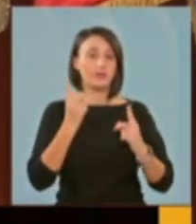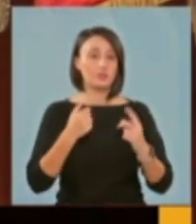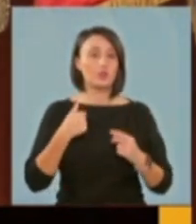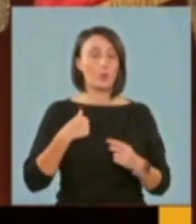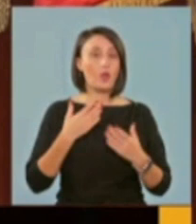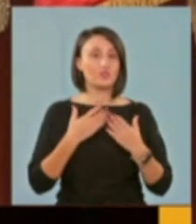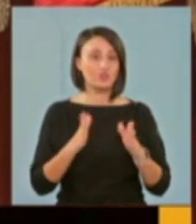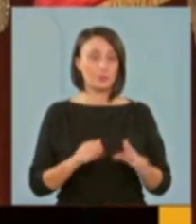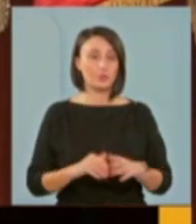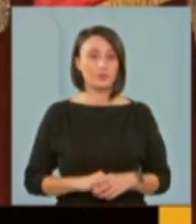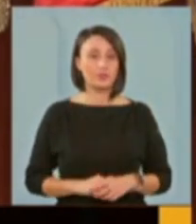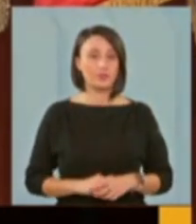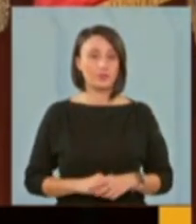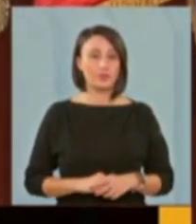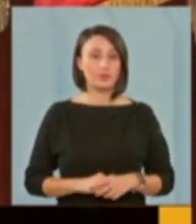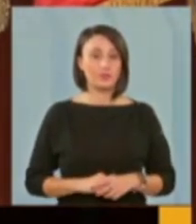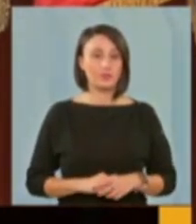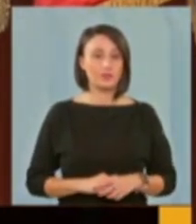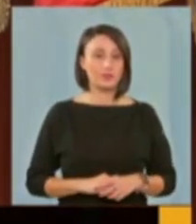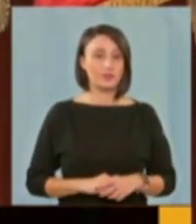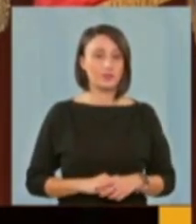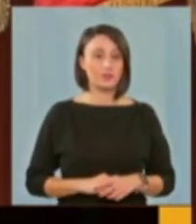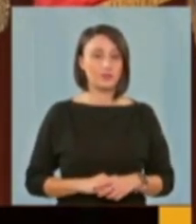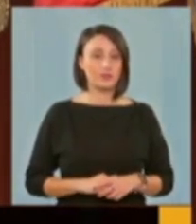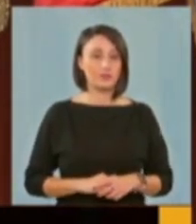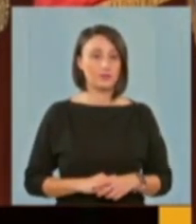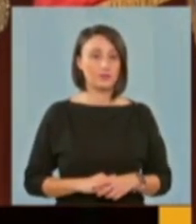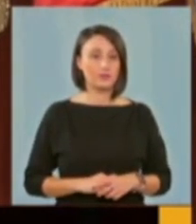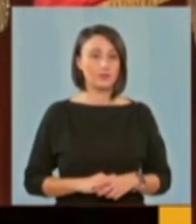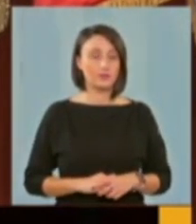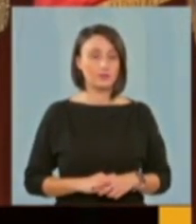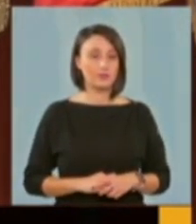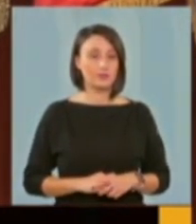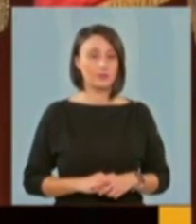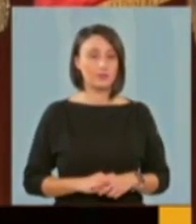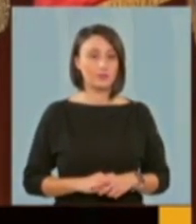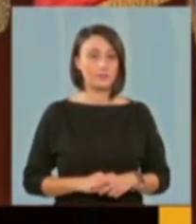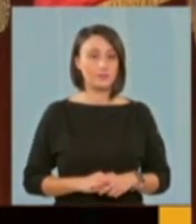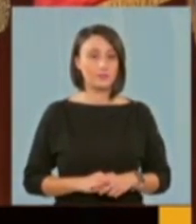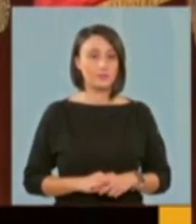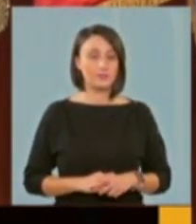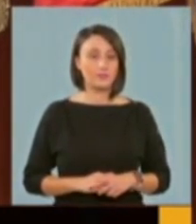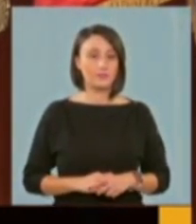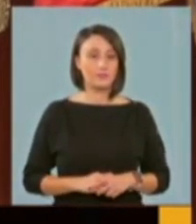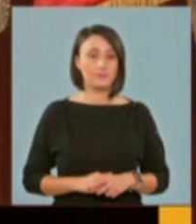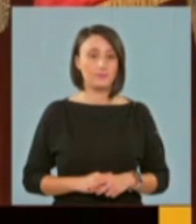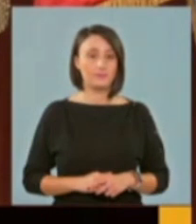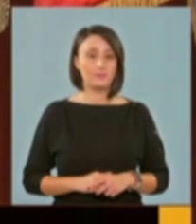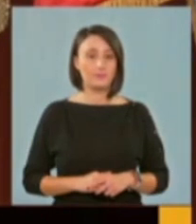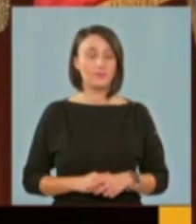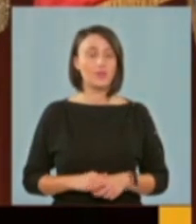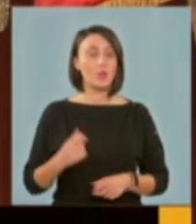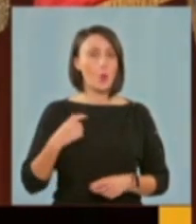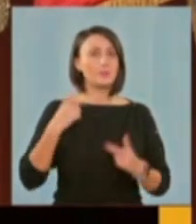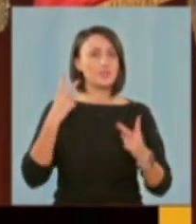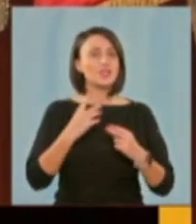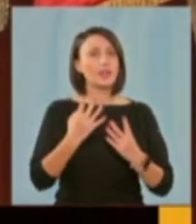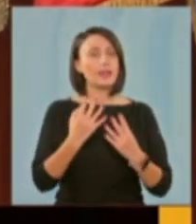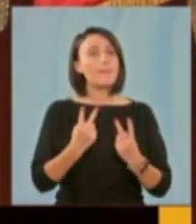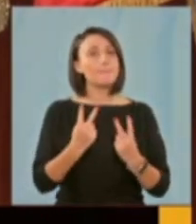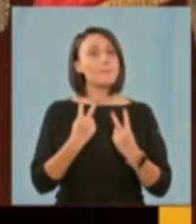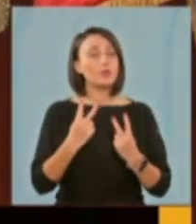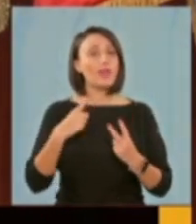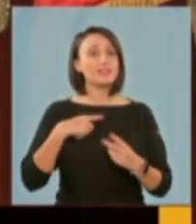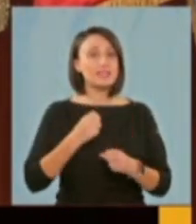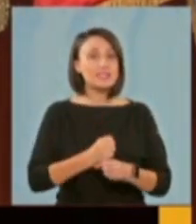sunt, încă nu mi s-a uscat cerneala pe jurământ, mi-am dat seama cât de important